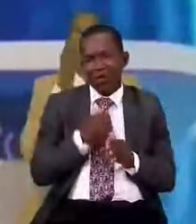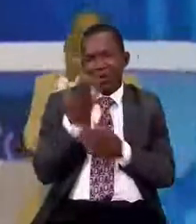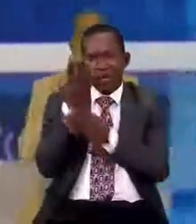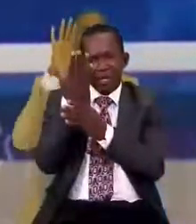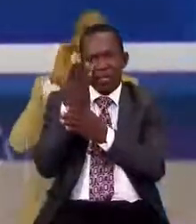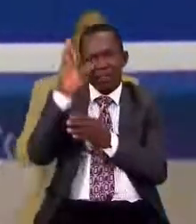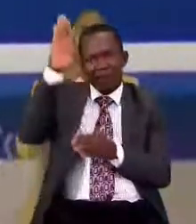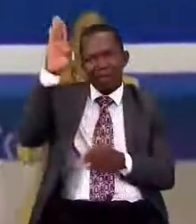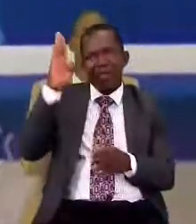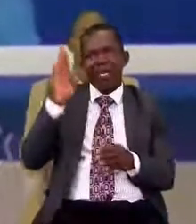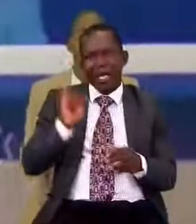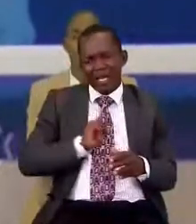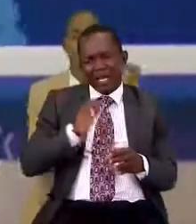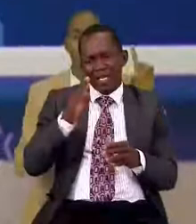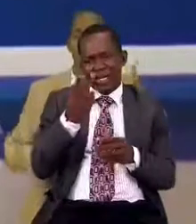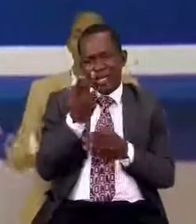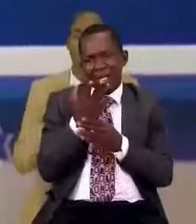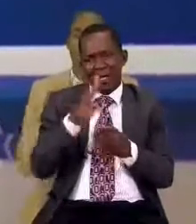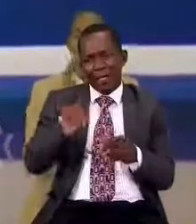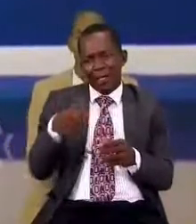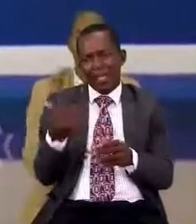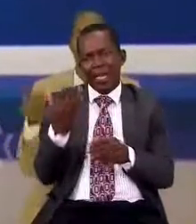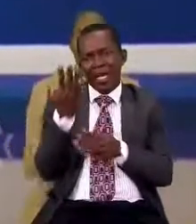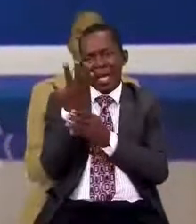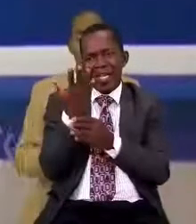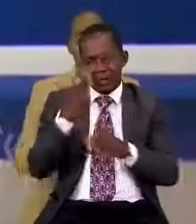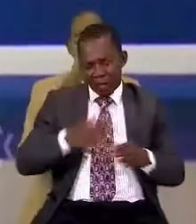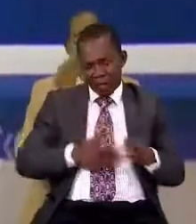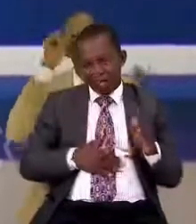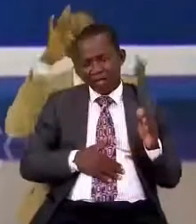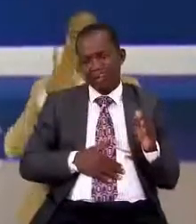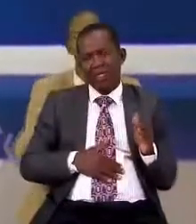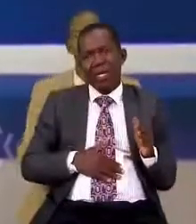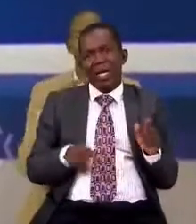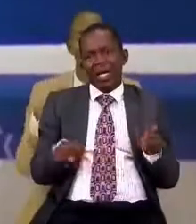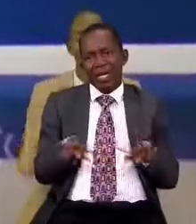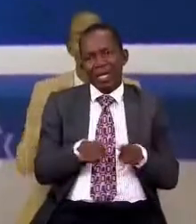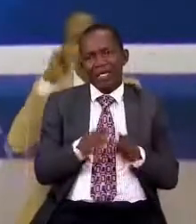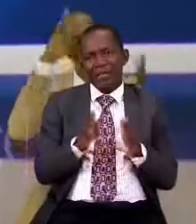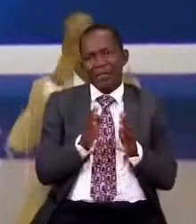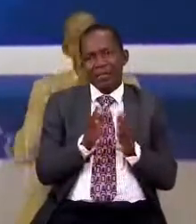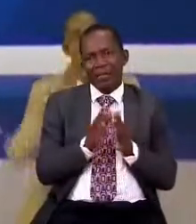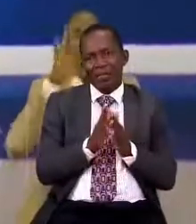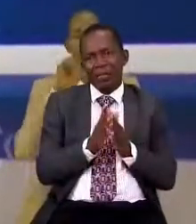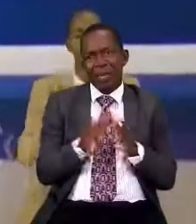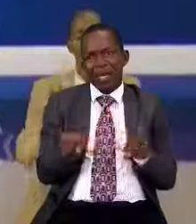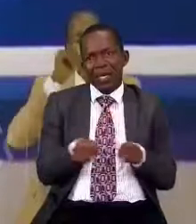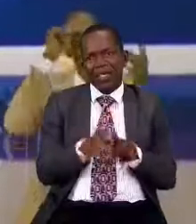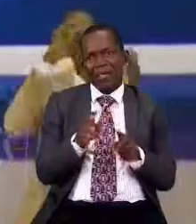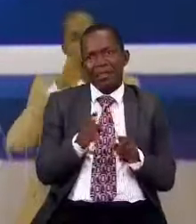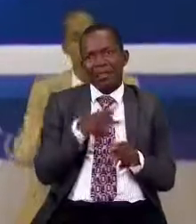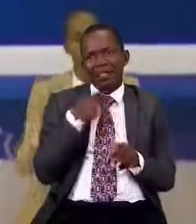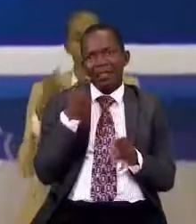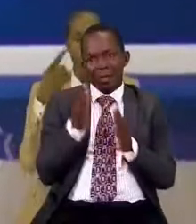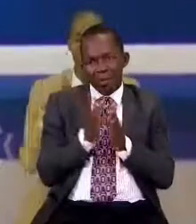à mon estomac et l'a prié. Seigneur, je prie que tous ceux qui espèrent leur guérison, qui espèrent leur